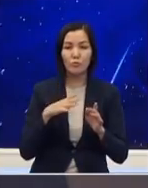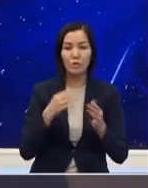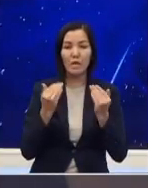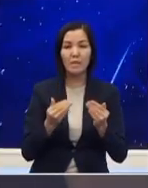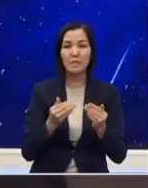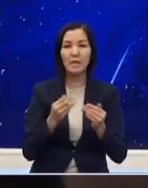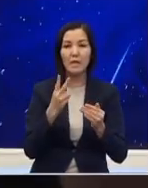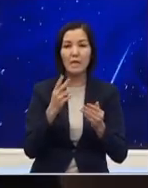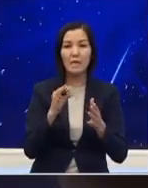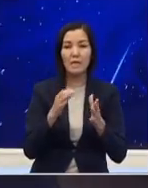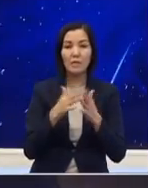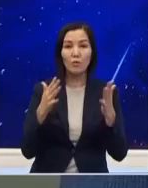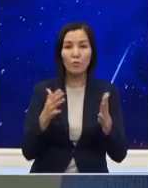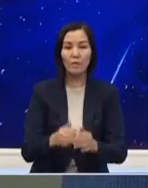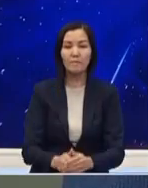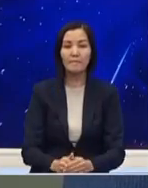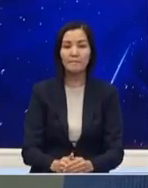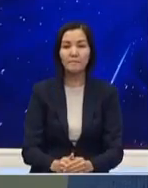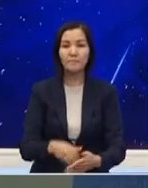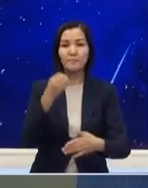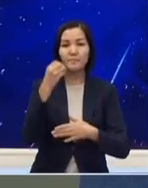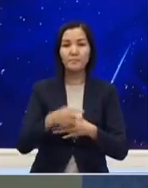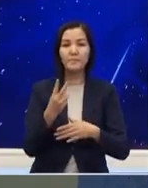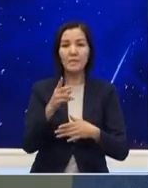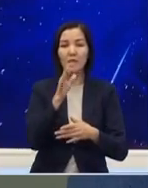қазір екі есеге өскен. Бұл орталыққа 2